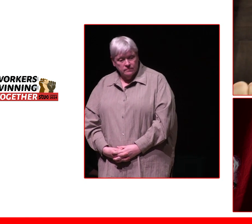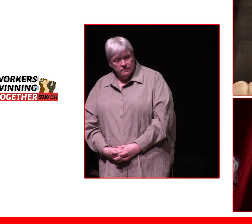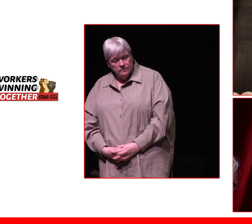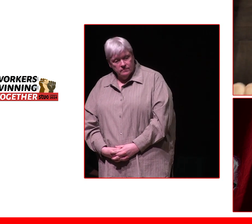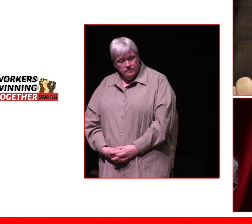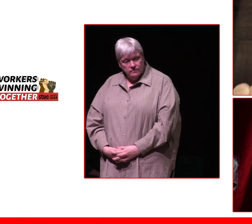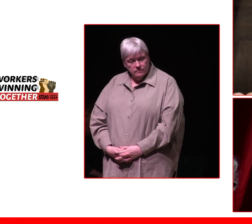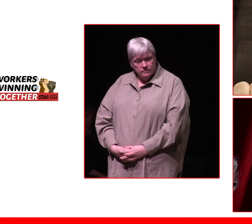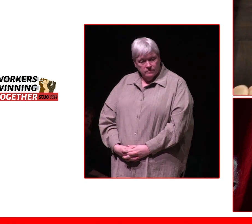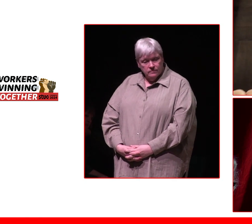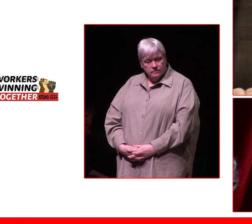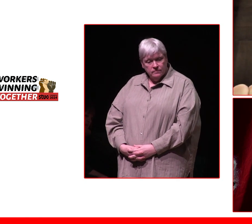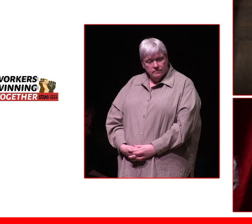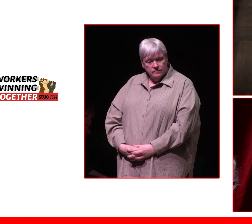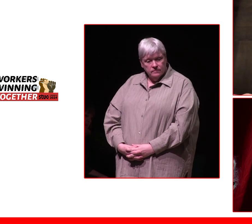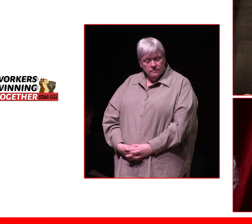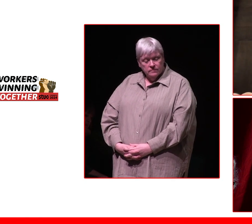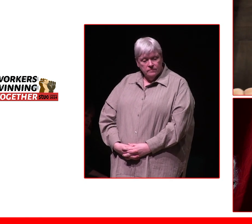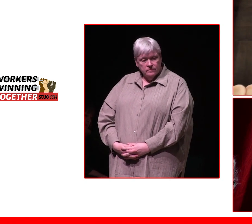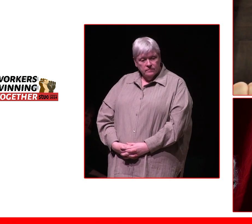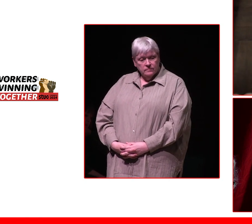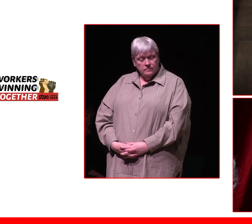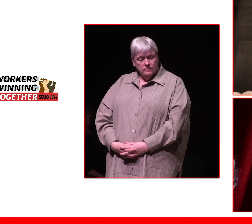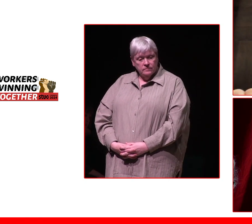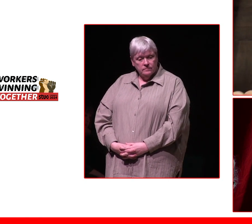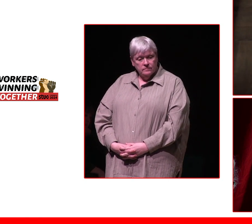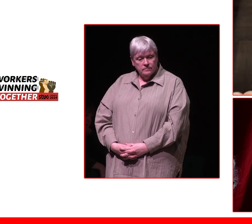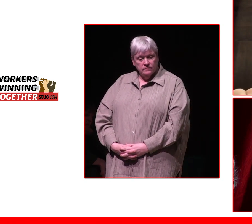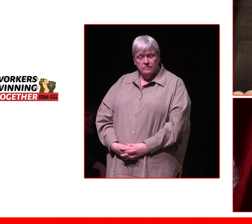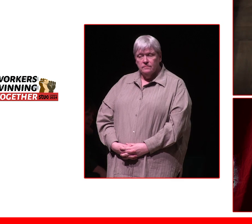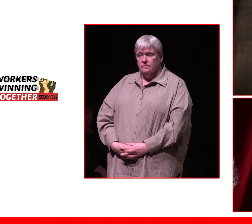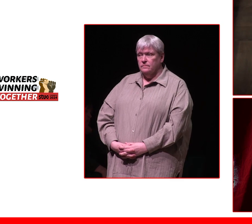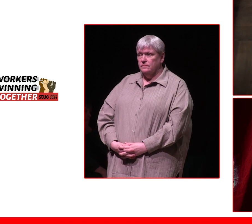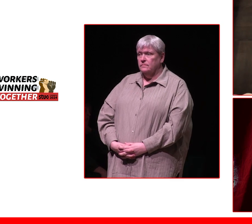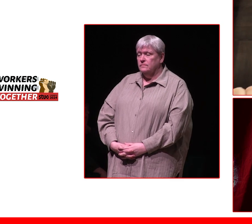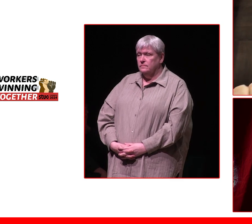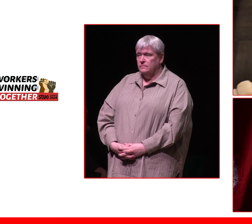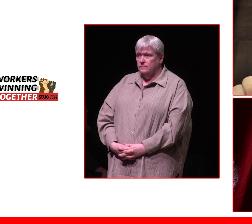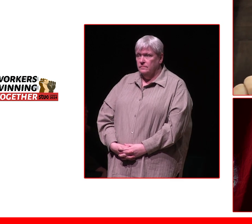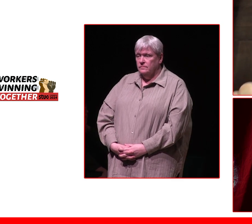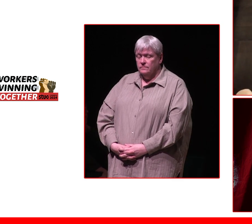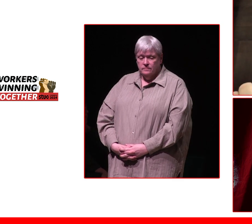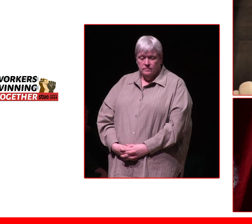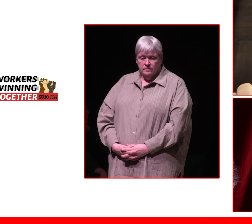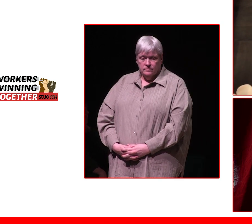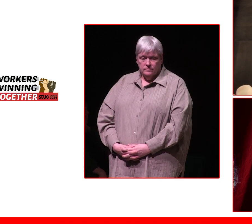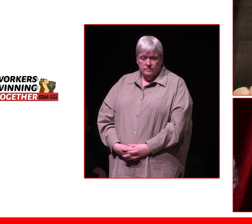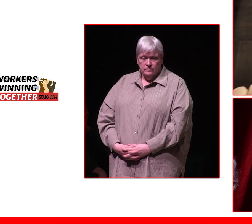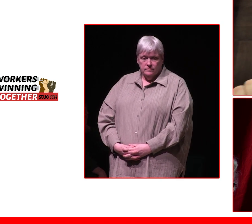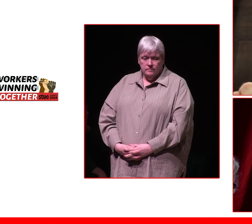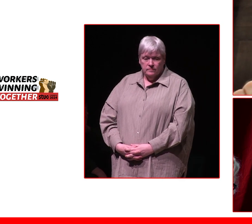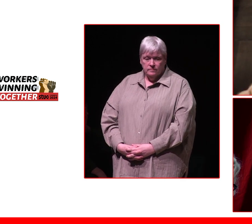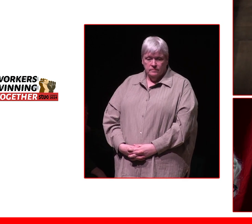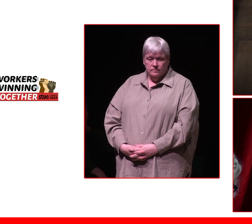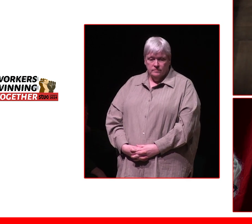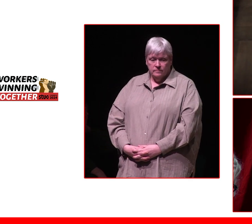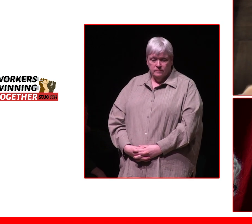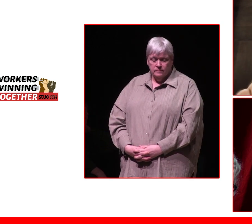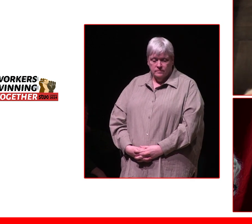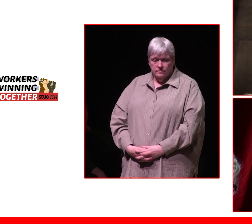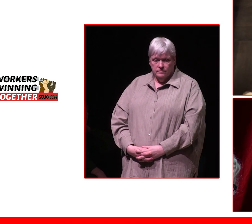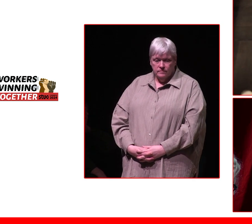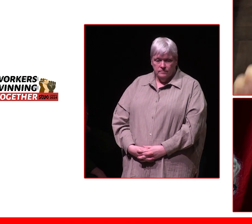لائق طالما هذا الاحتلال موجود على أرضنا وطننا. المشكلة الرئيسية